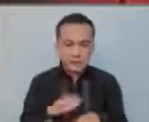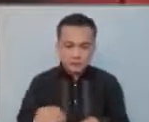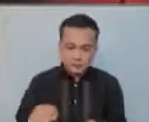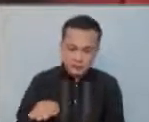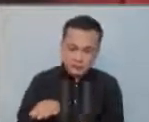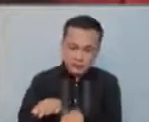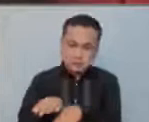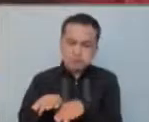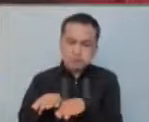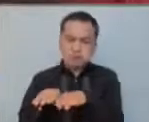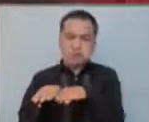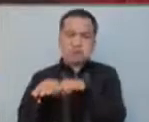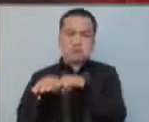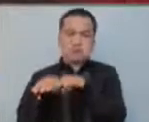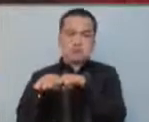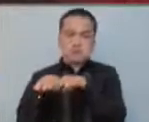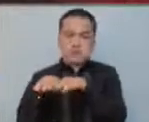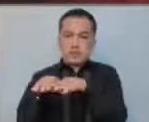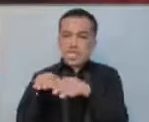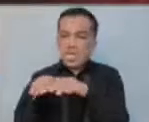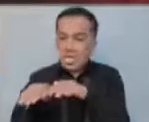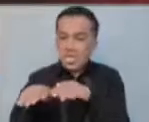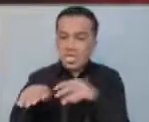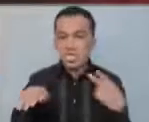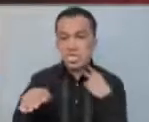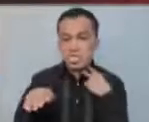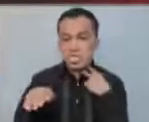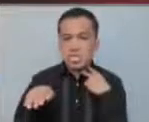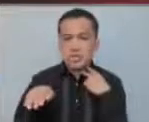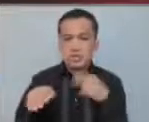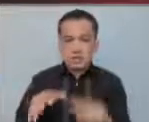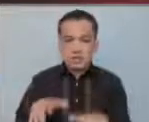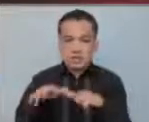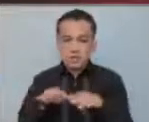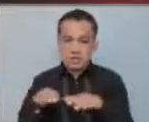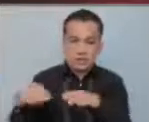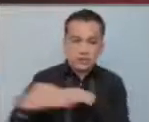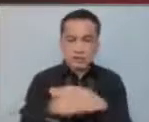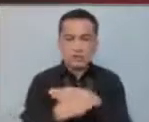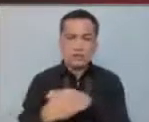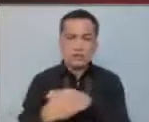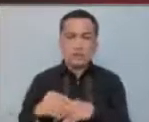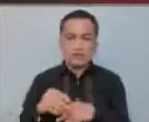na magpumilit na dumaan sa binahang bahagi ng U-turn slot sa South Road